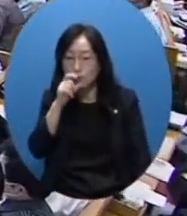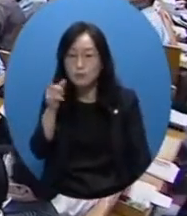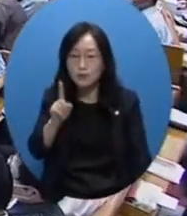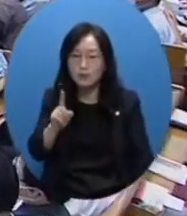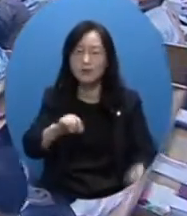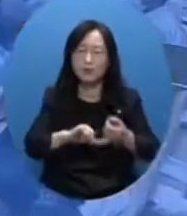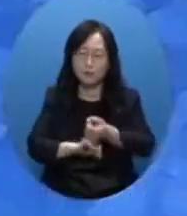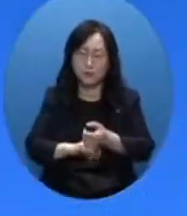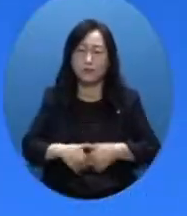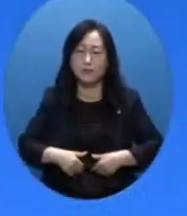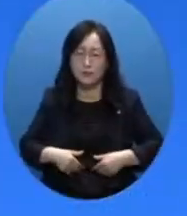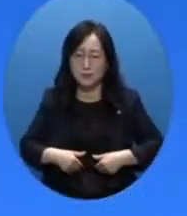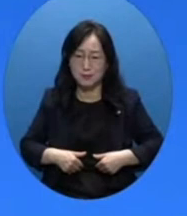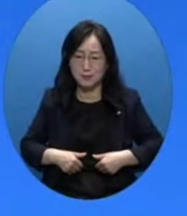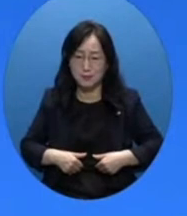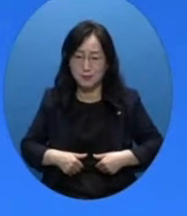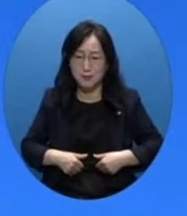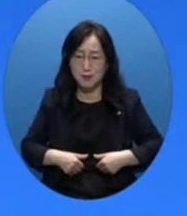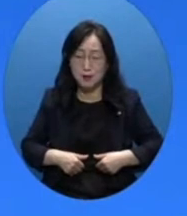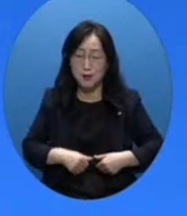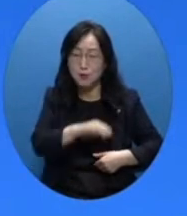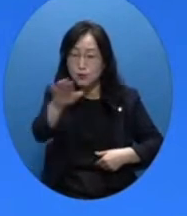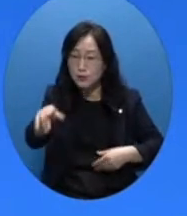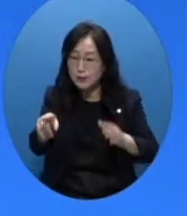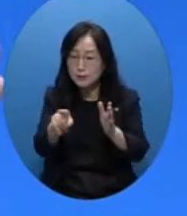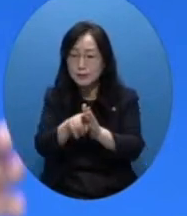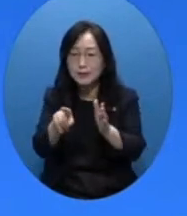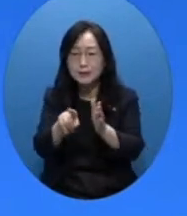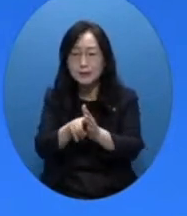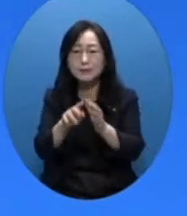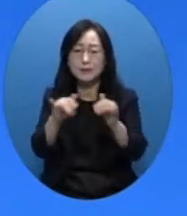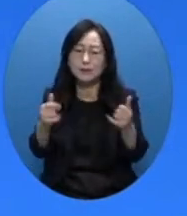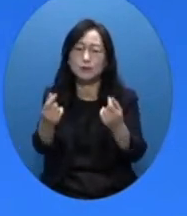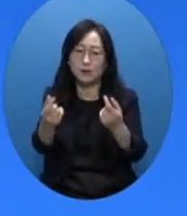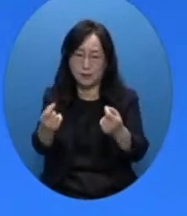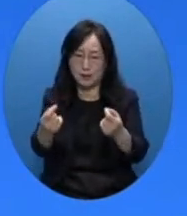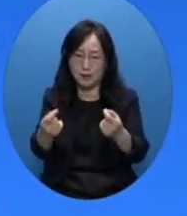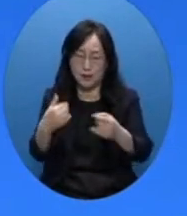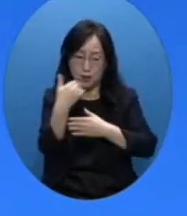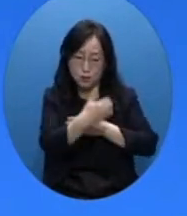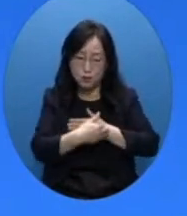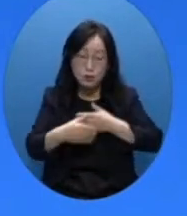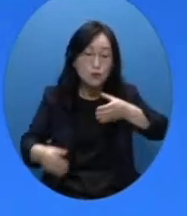필요합니다. 그런데 우리 신앙인들에게 있어서 이런 육신의 물도 필요하지만